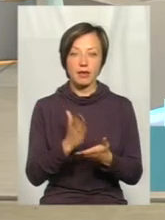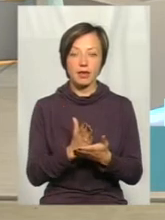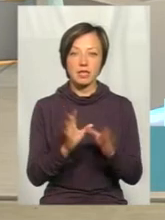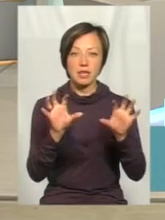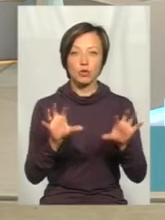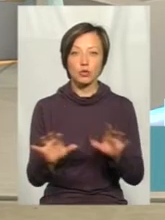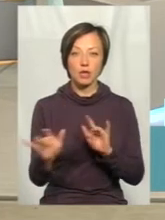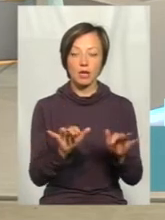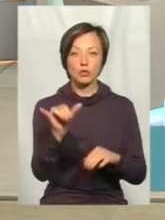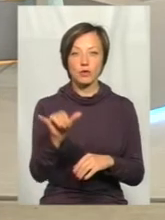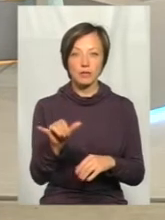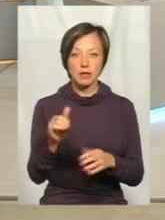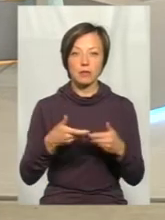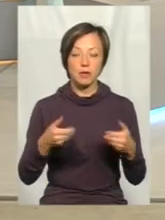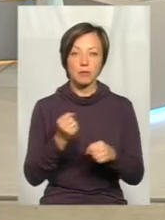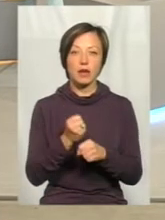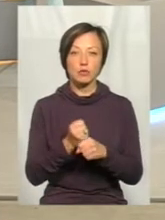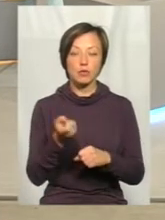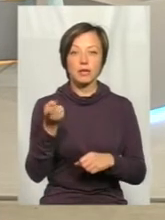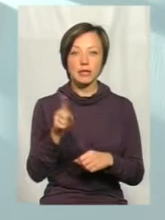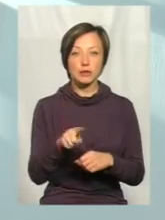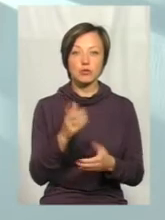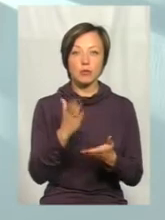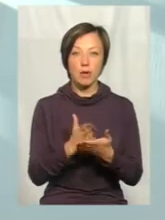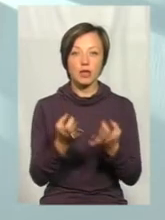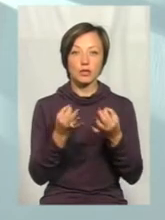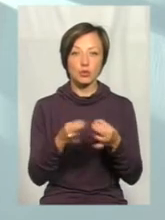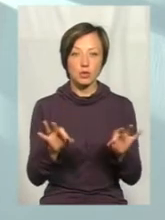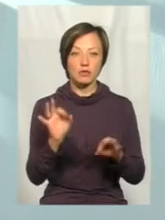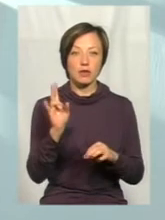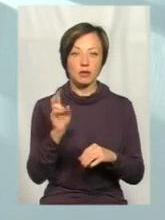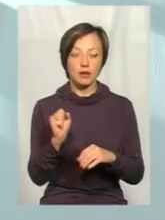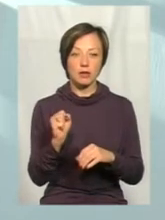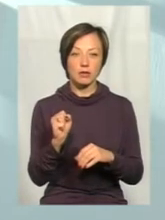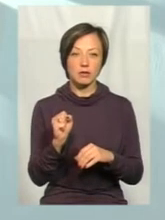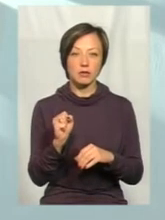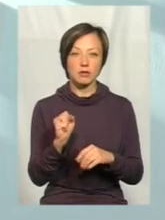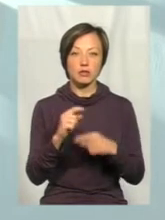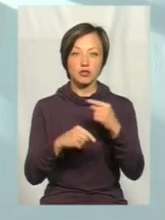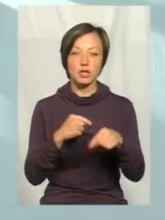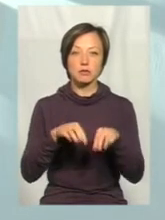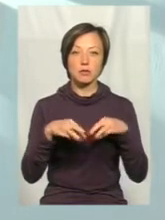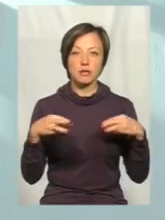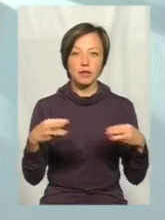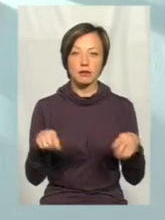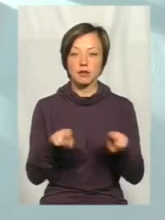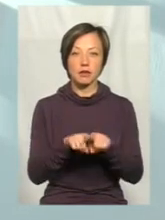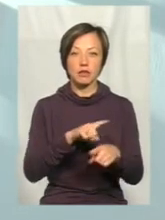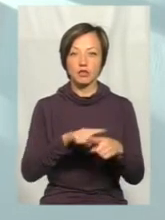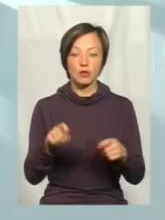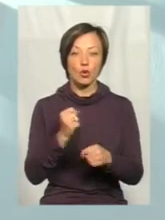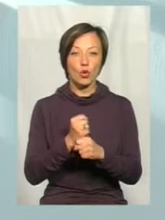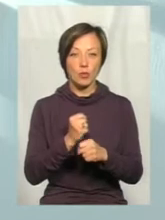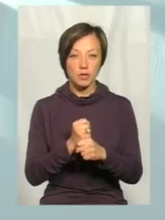статутна діяльність університету, так. Ми працюємо над тим, щоб мати дозвіл на, ну, звичайно, що це через міністерство, це не так швидко